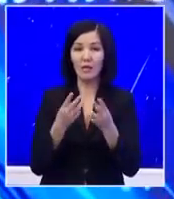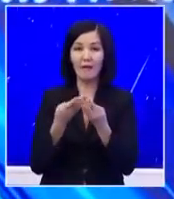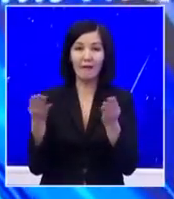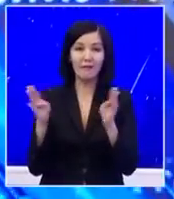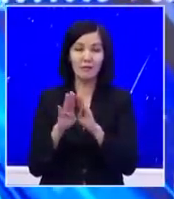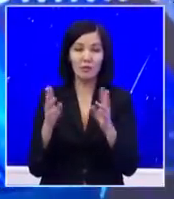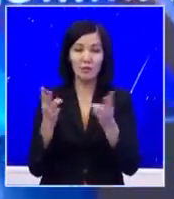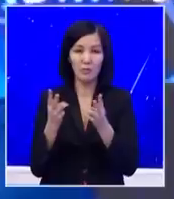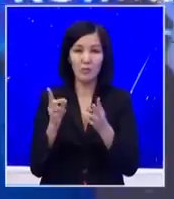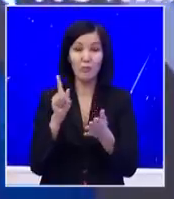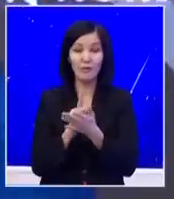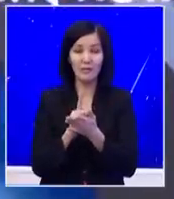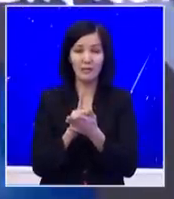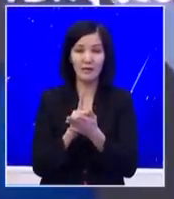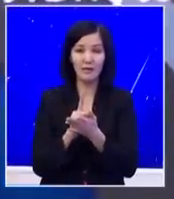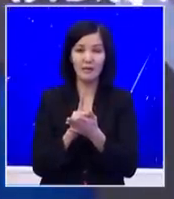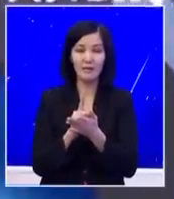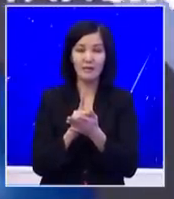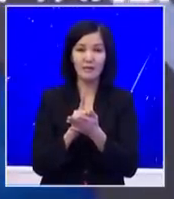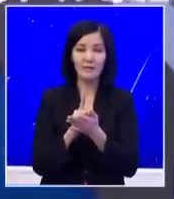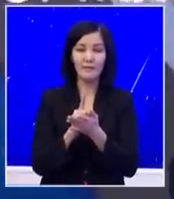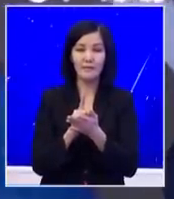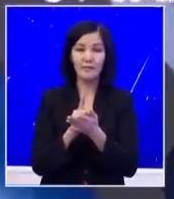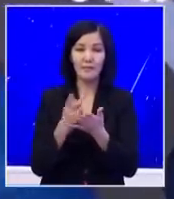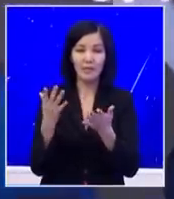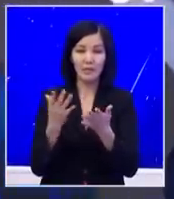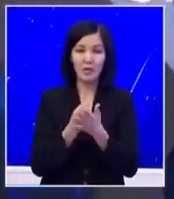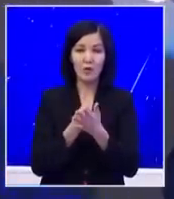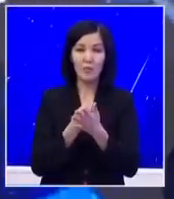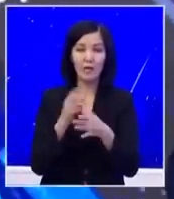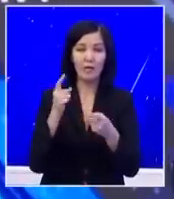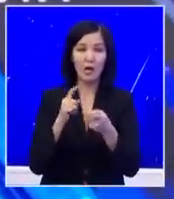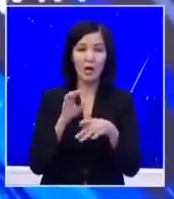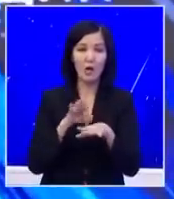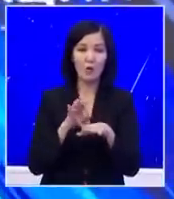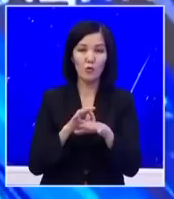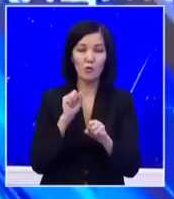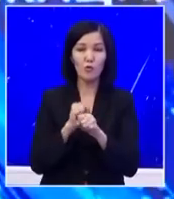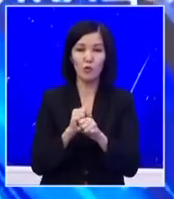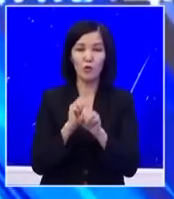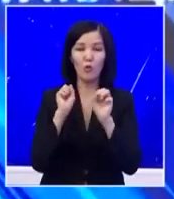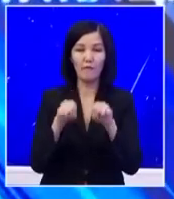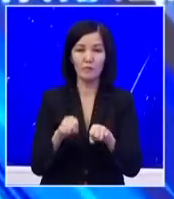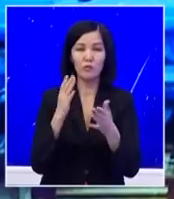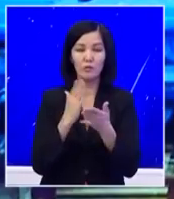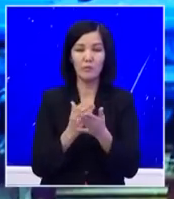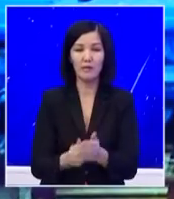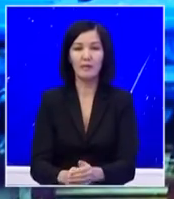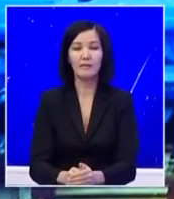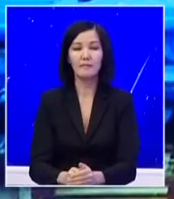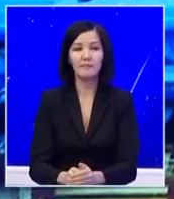осындай жалаған азаматтар тауып изоляцияға жіберсеміз, бұл эпидемия тоқтатуға мүмкіндік бар.